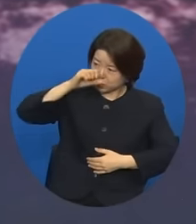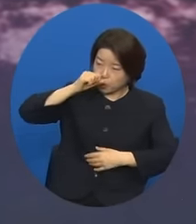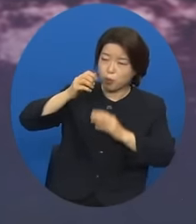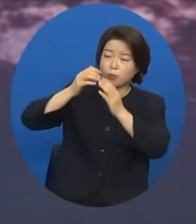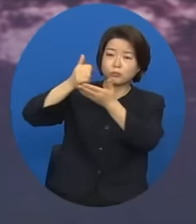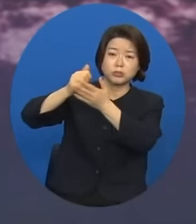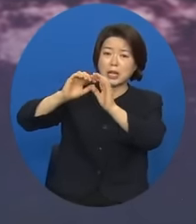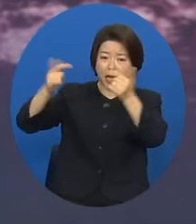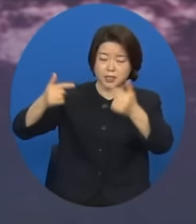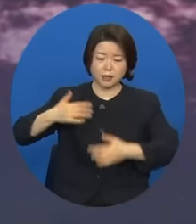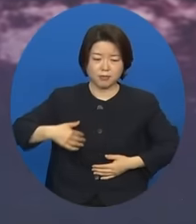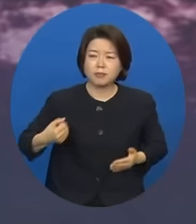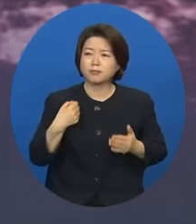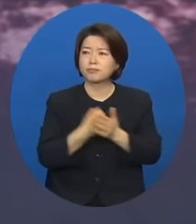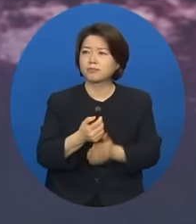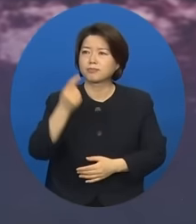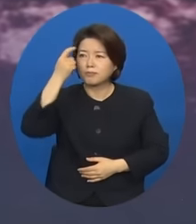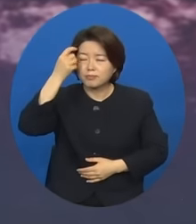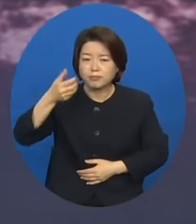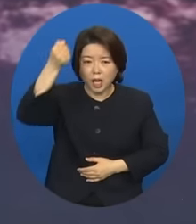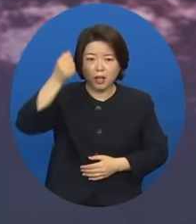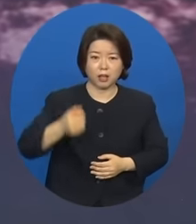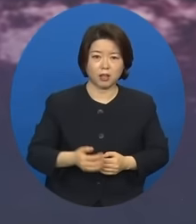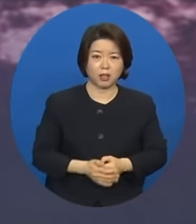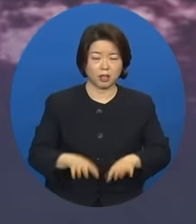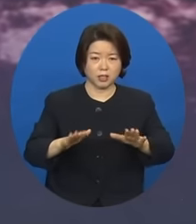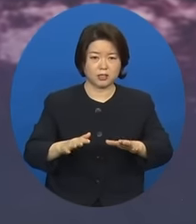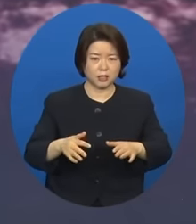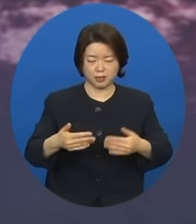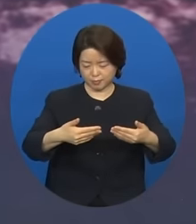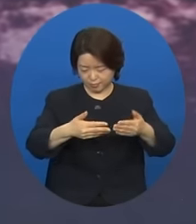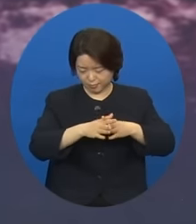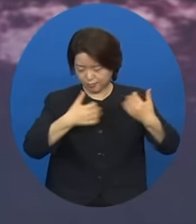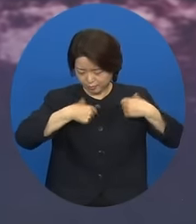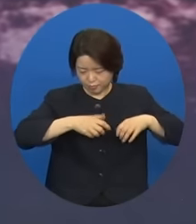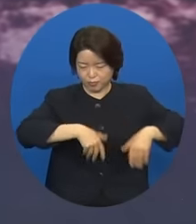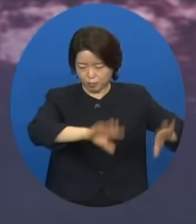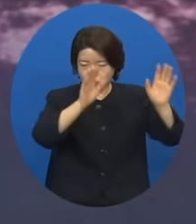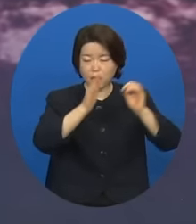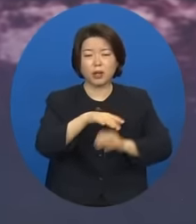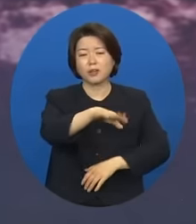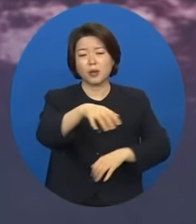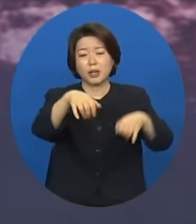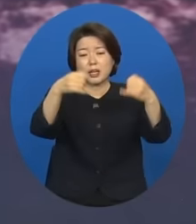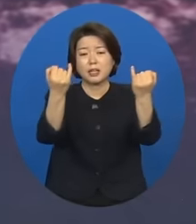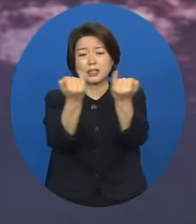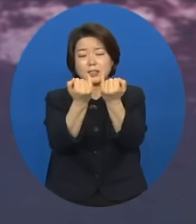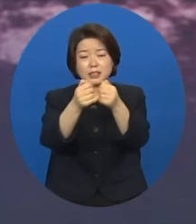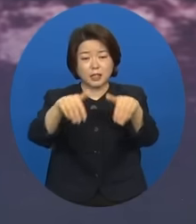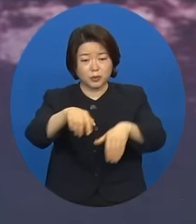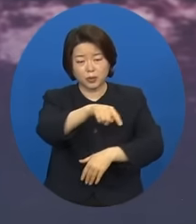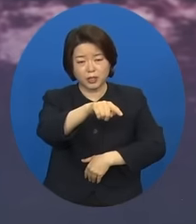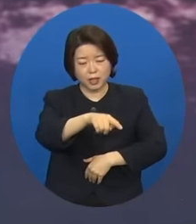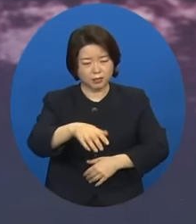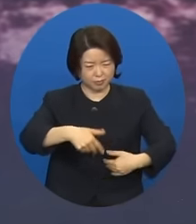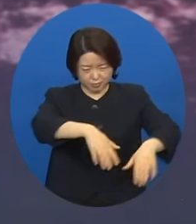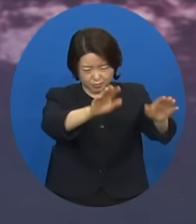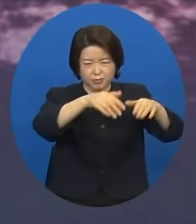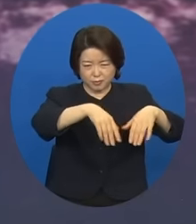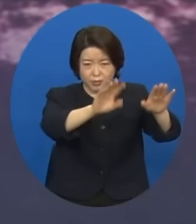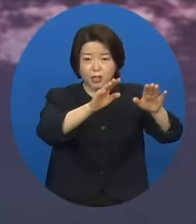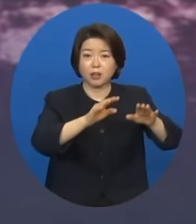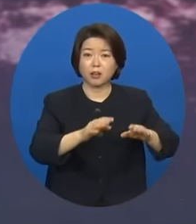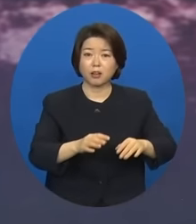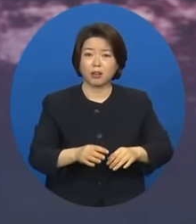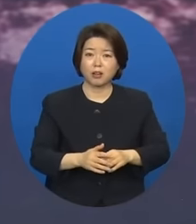아니라는 것을 나는 결론을 내렸어 그러니까 이제는 접고 하갈이 생명을 이어 가십시오 이런 얘기를 하는 거예 지금이